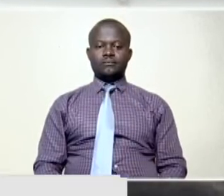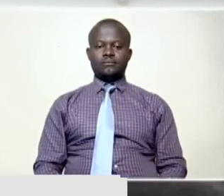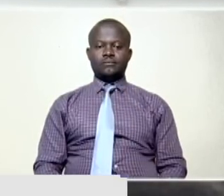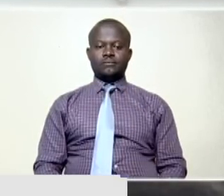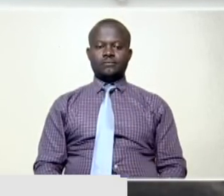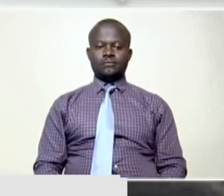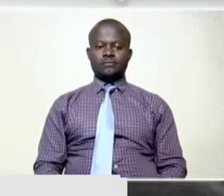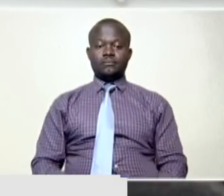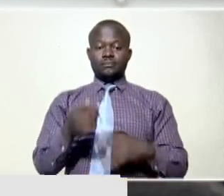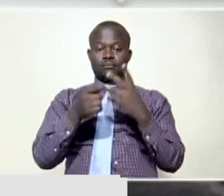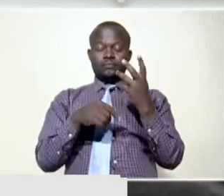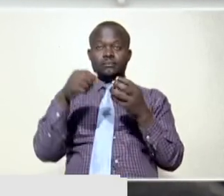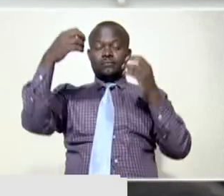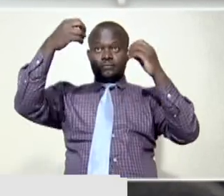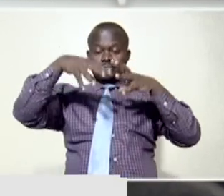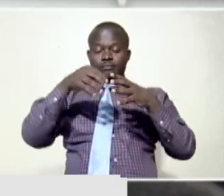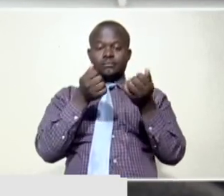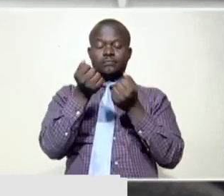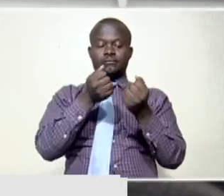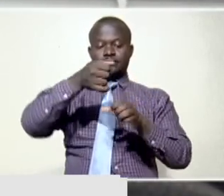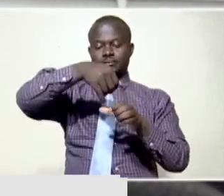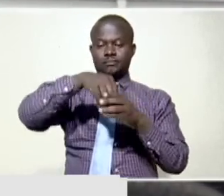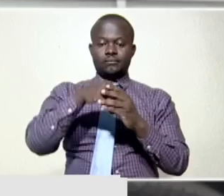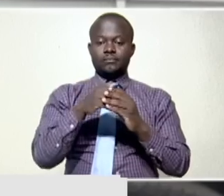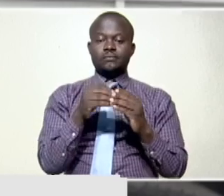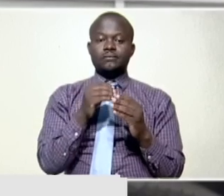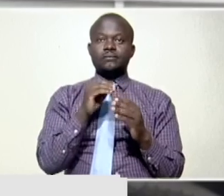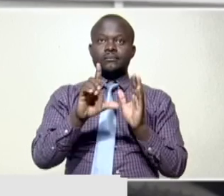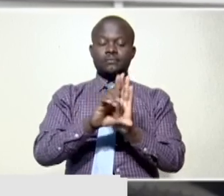imbere mu modoka ngira ngo ari iteka rya nyakubahwa Perezida wa Repubulika